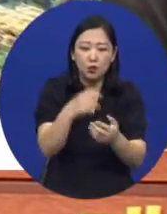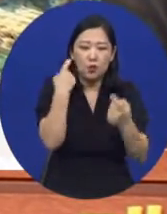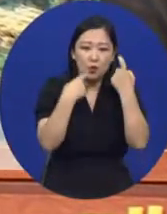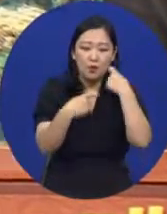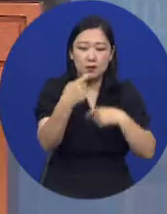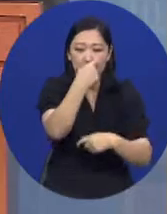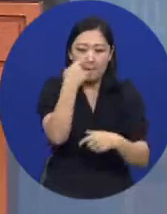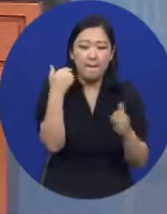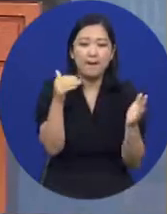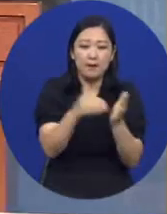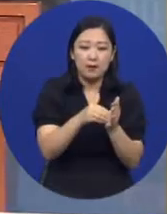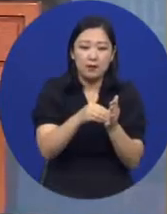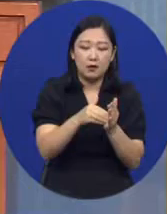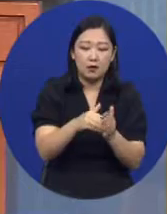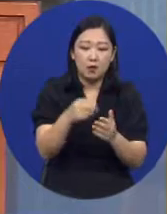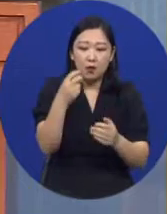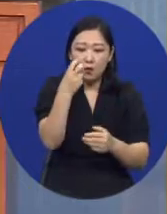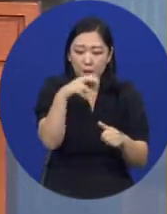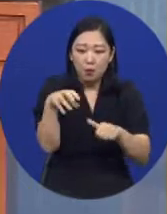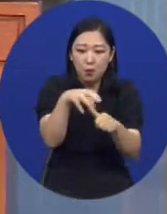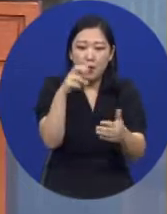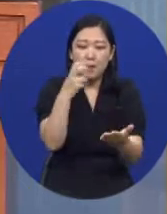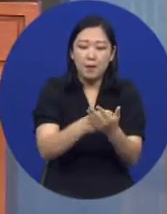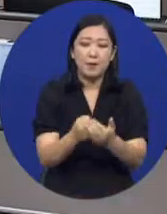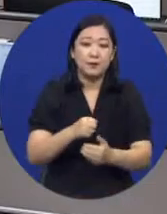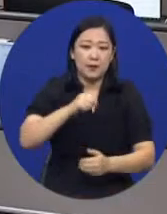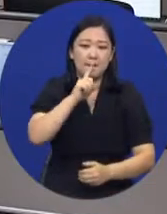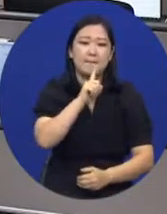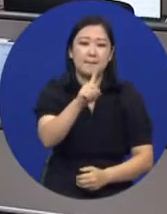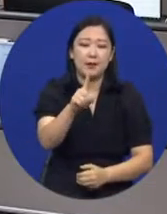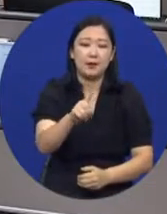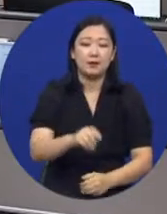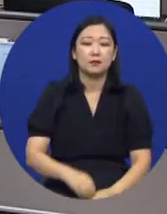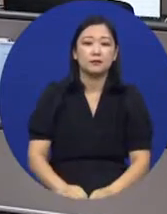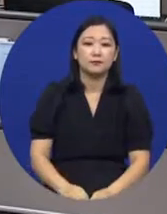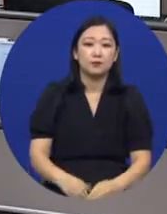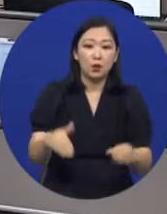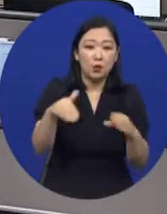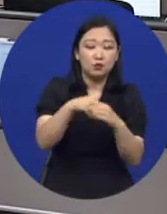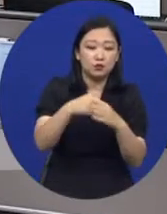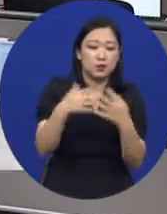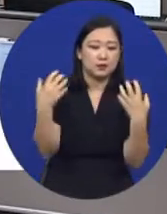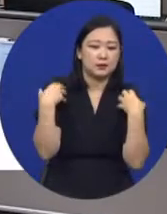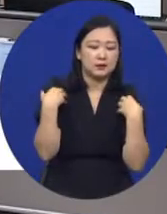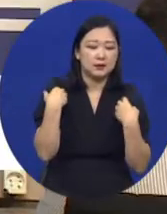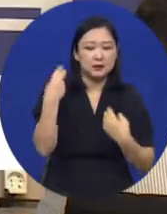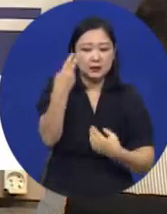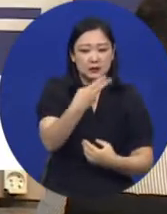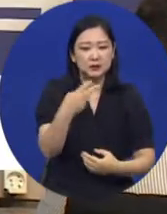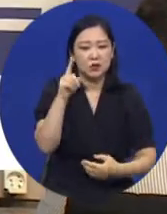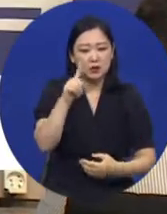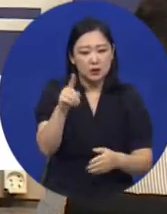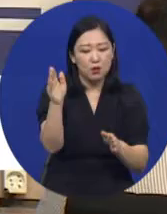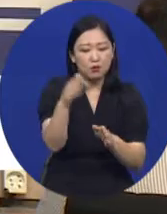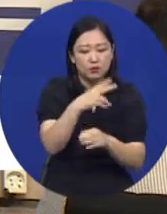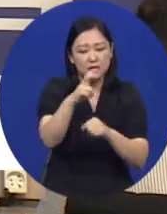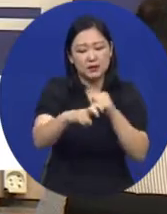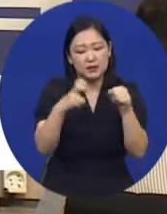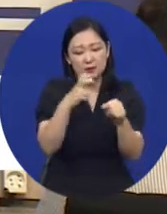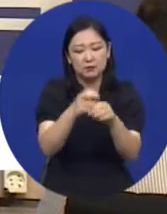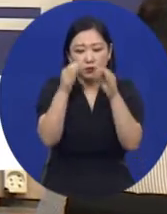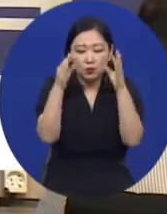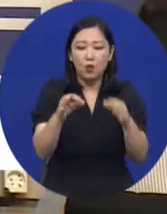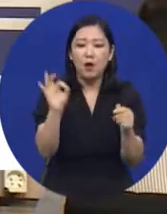확인됐다며 문화재 보호법 위반이라고 밝혔습니다. 또 문화재청이 지난 2001년부터 20년 동안